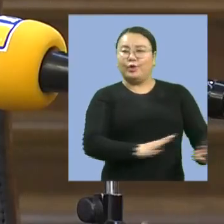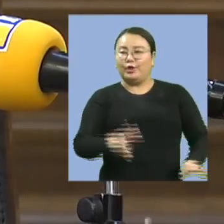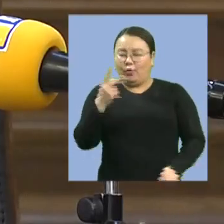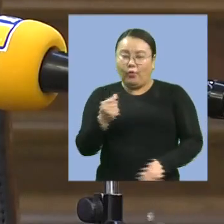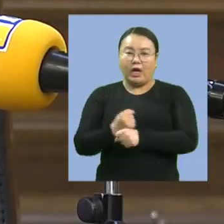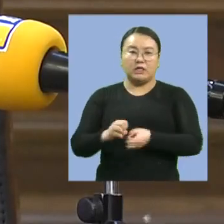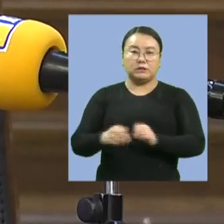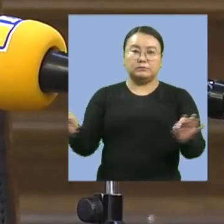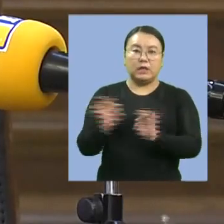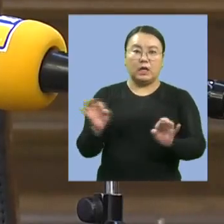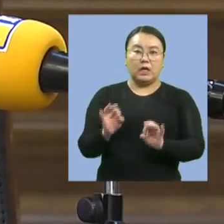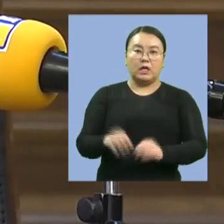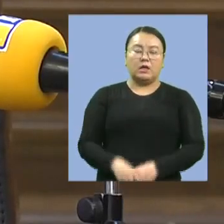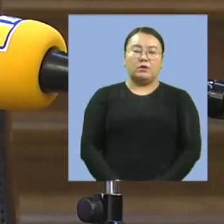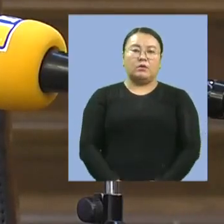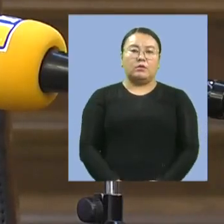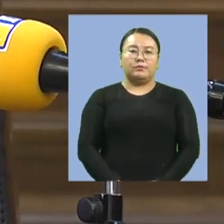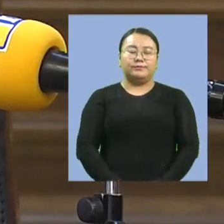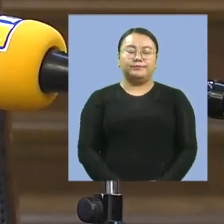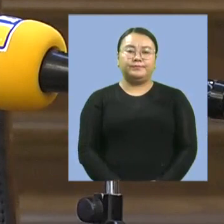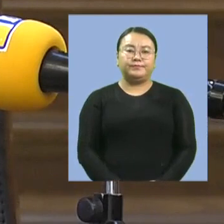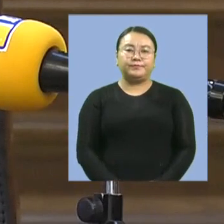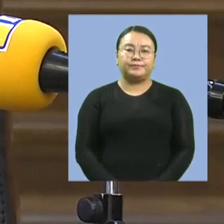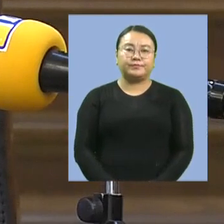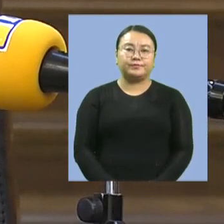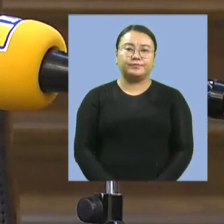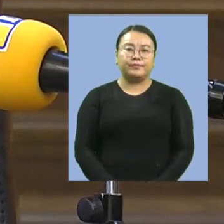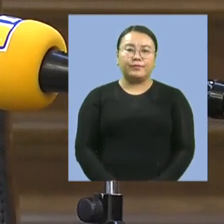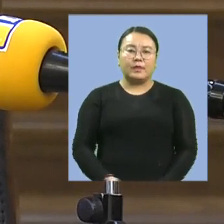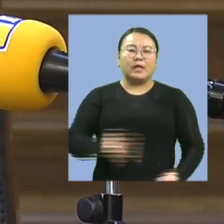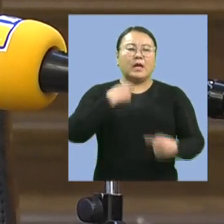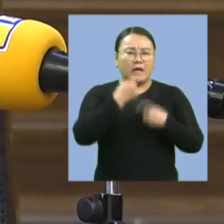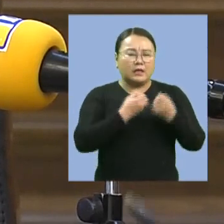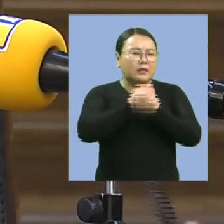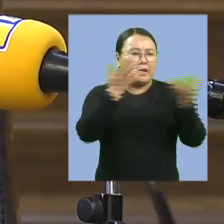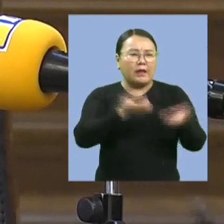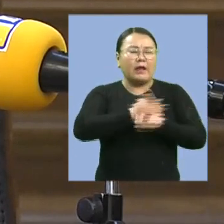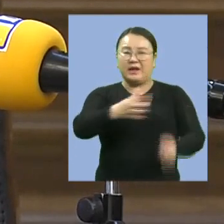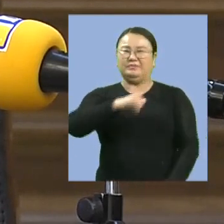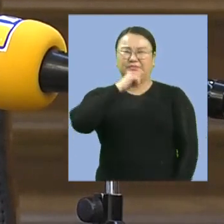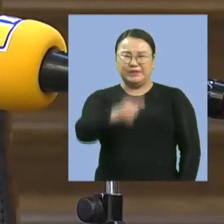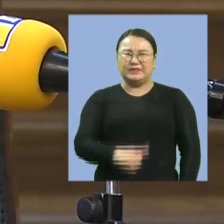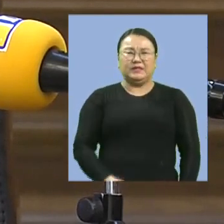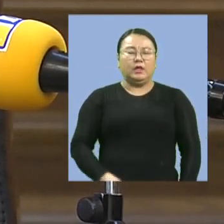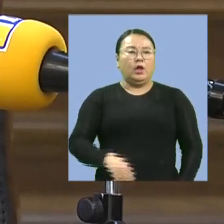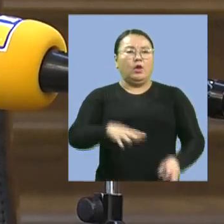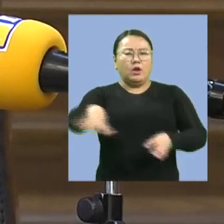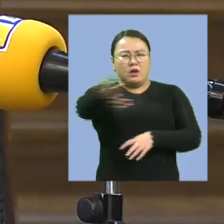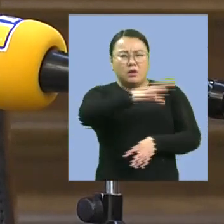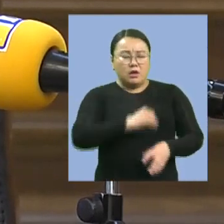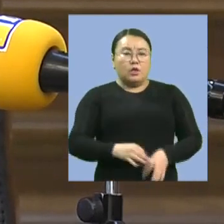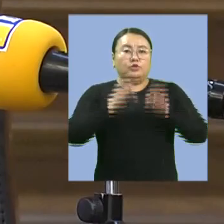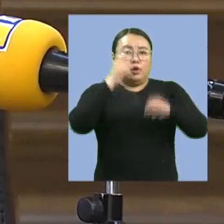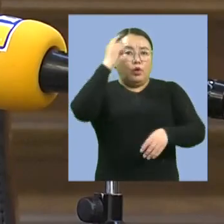байж. Хүнээр хиндид тороч гэсэн. Яриа тунхлаад байх тоо болчих шин олон түмэн зүг ойлголтоо өгч Хүний